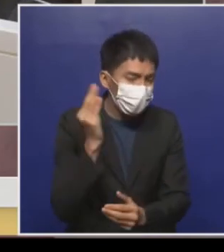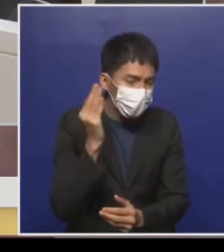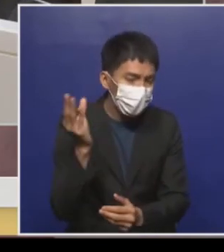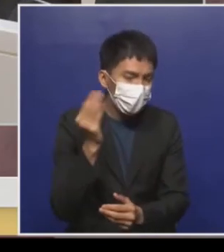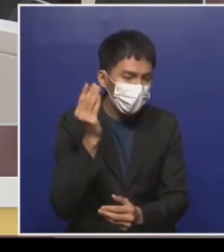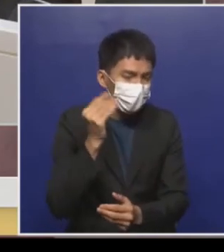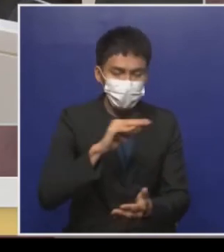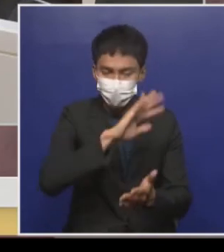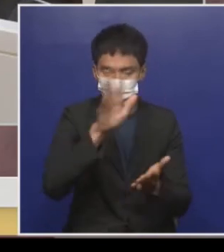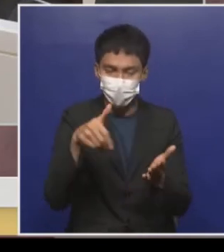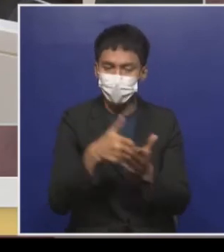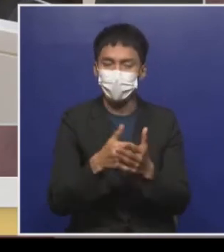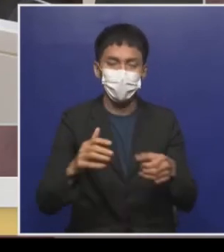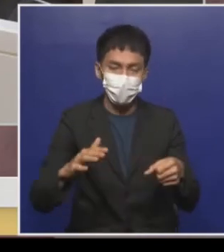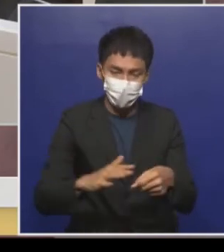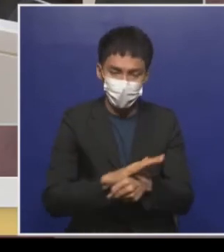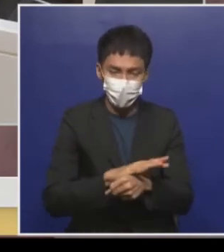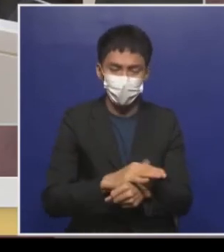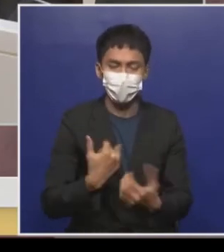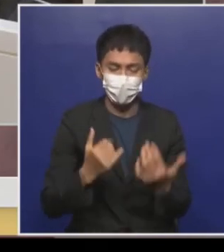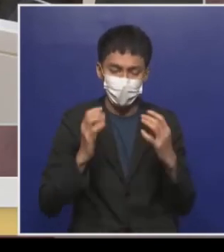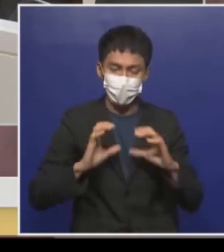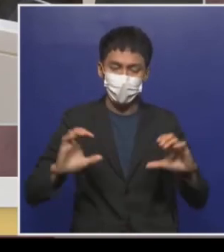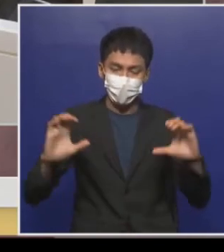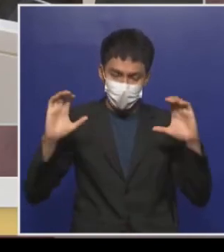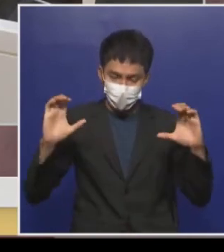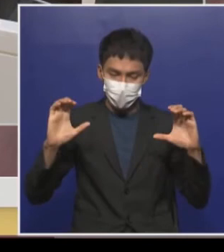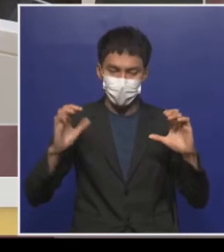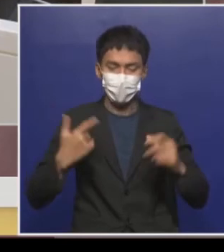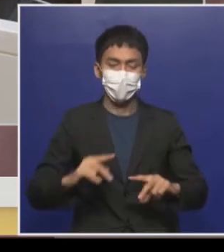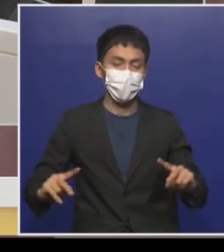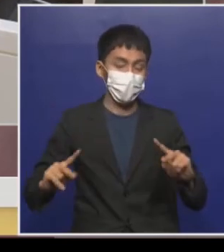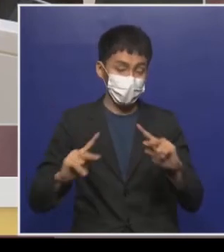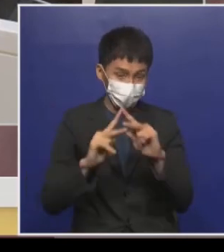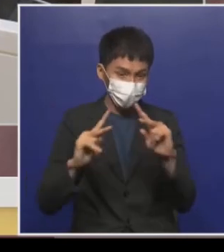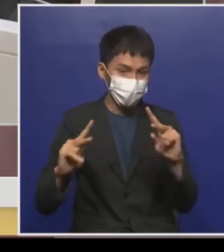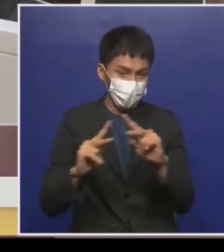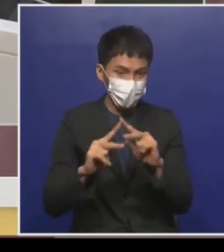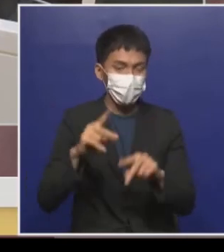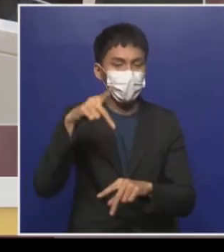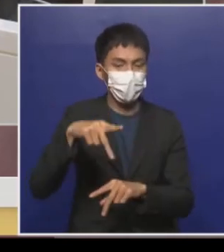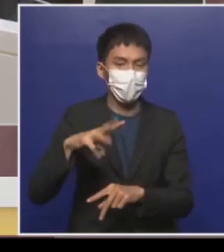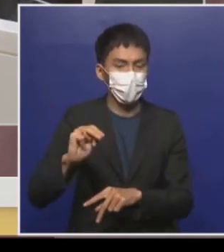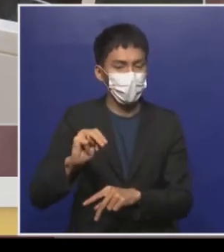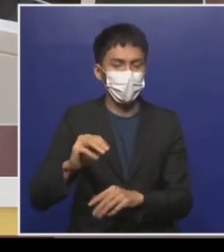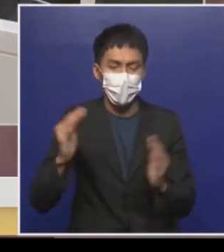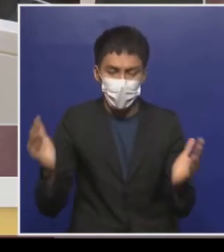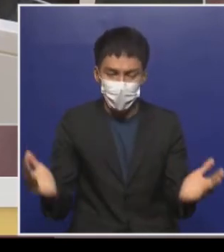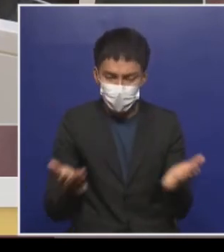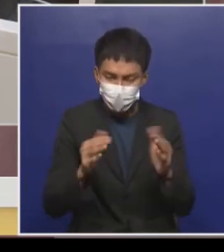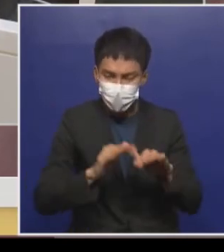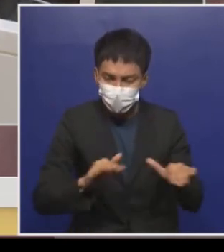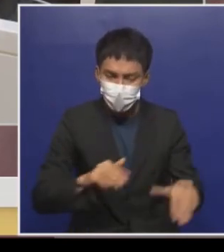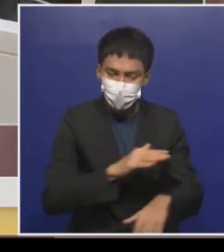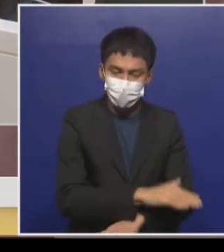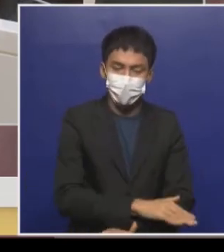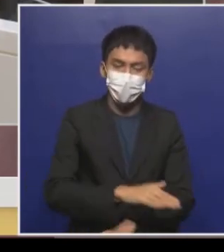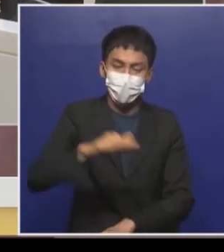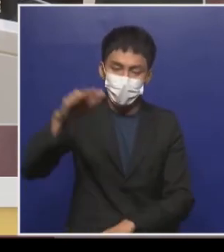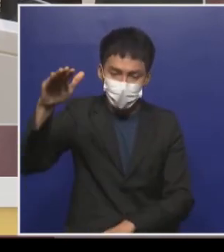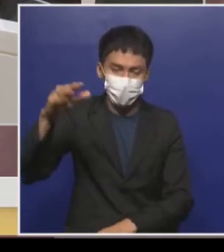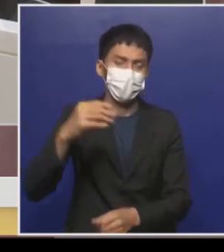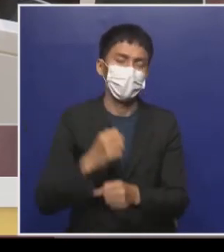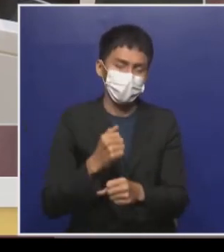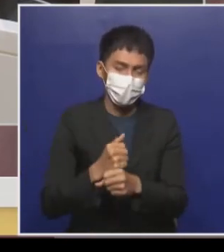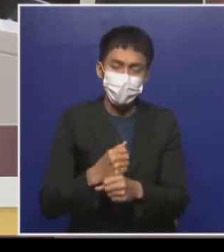รทบาลผ่านกทวงการศระทราศ glaubeความมของมนุยพัฒนาเด็กทุช่องไวันนี้เราไมอ